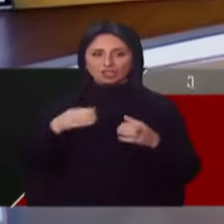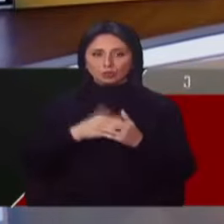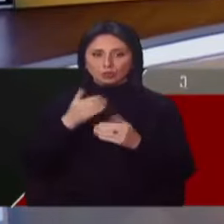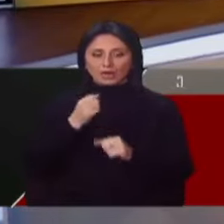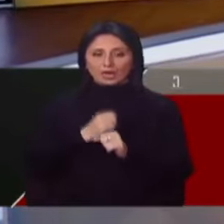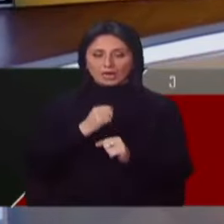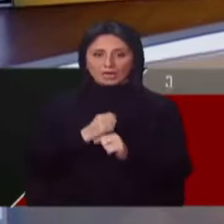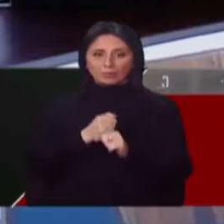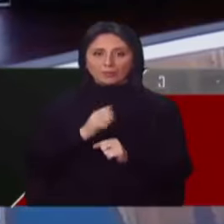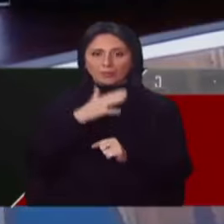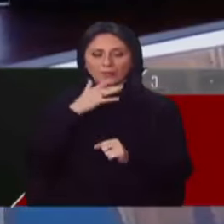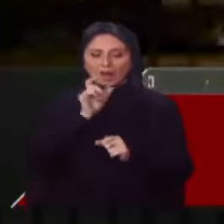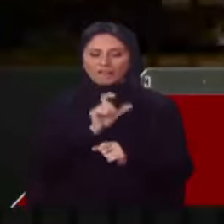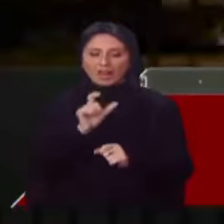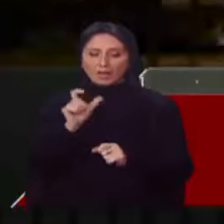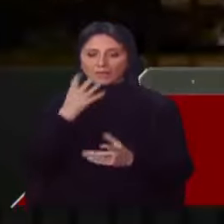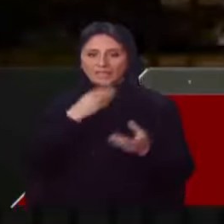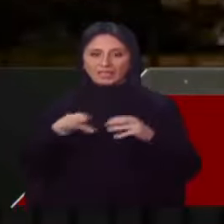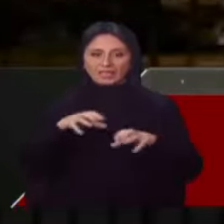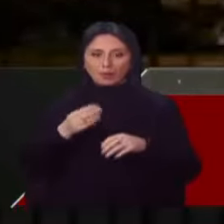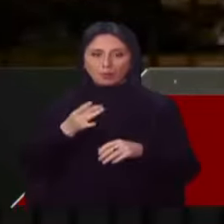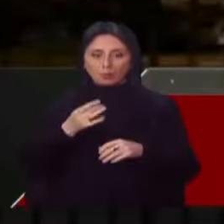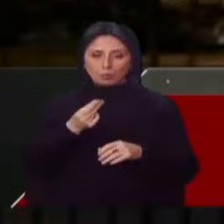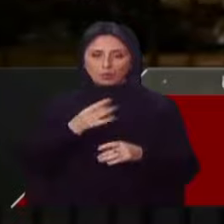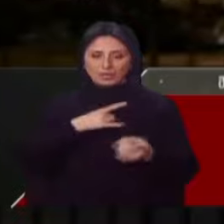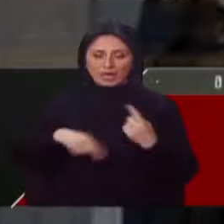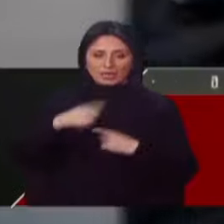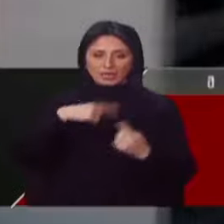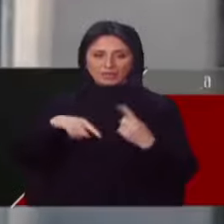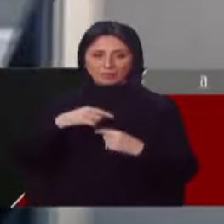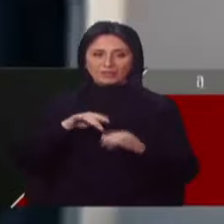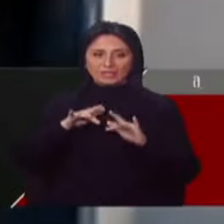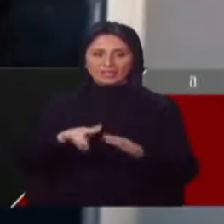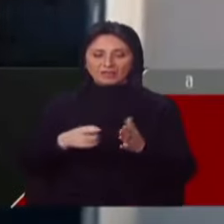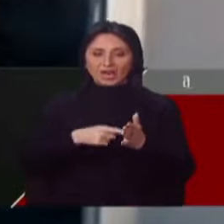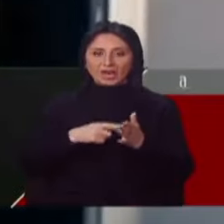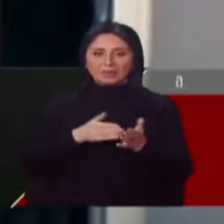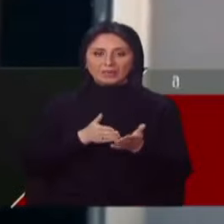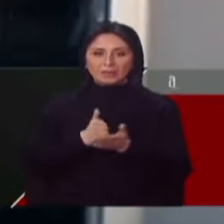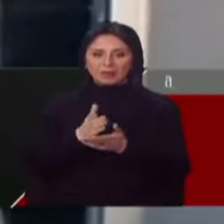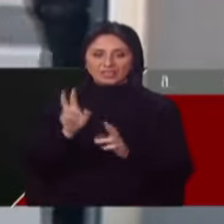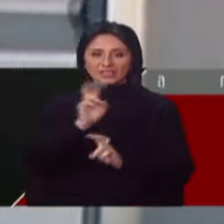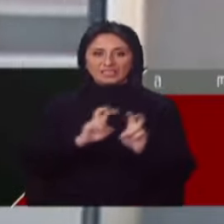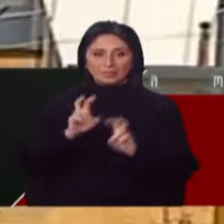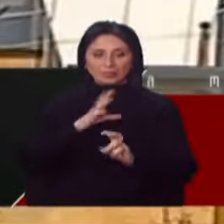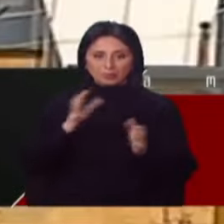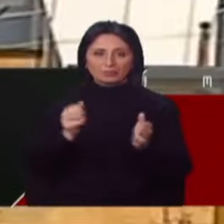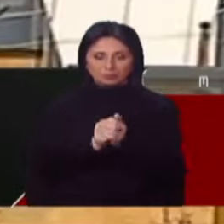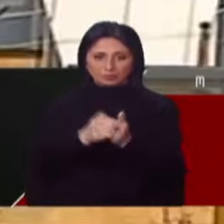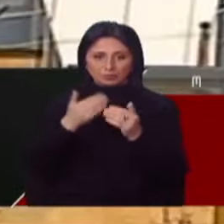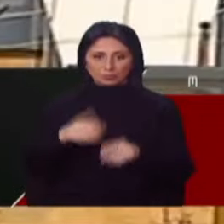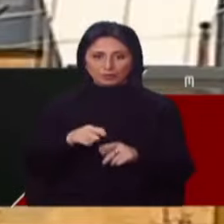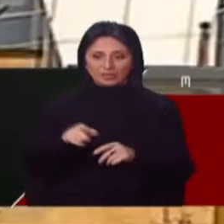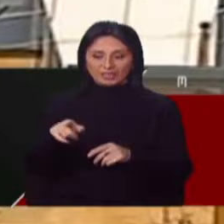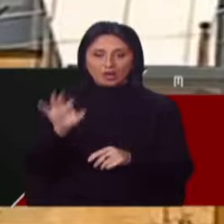მიერ ჩადენილი მრავალეპიზოდიანი თაღლითობის და ფულის გათეთრების ფაქტებზე წარმოებული გამოძიების ფარგლებში იძებნებოდა. გამოძიების